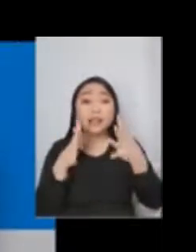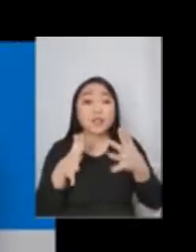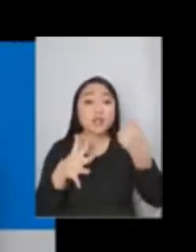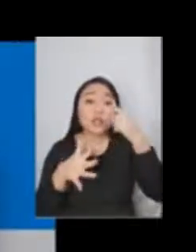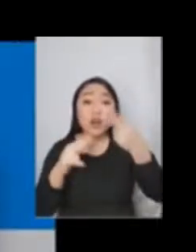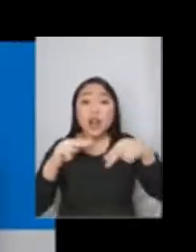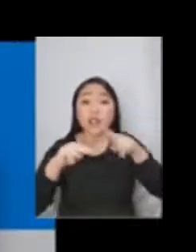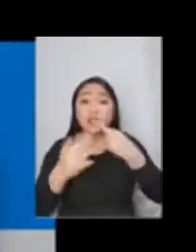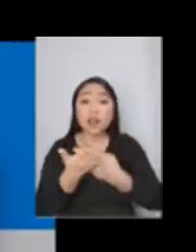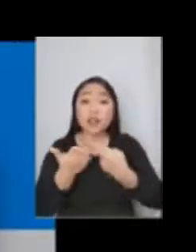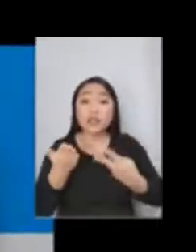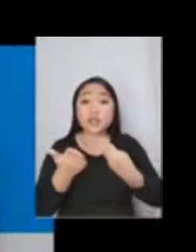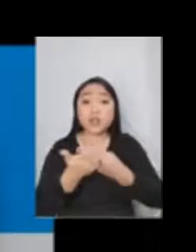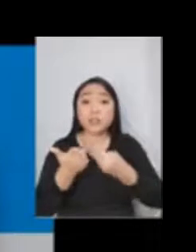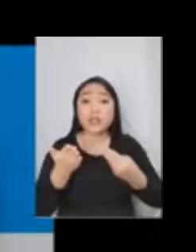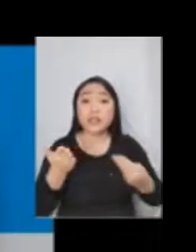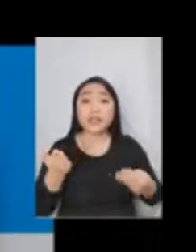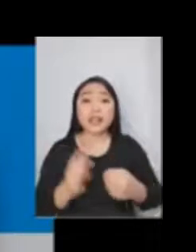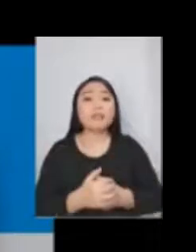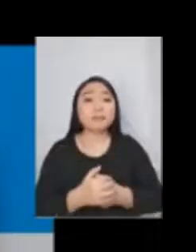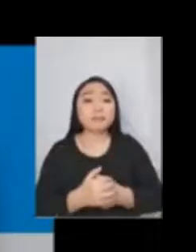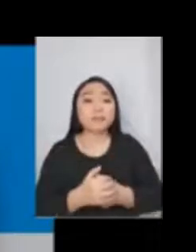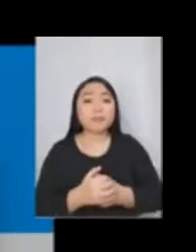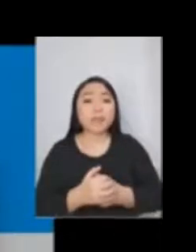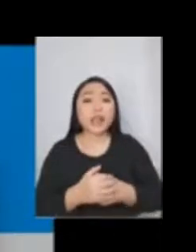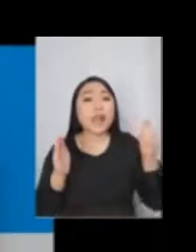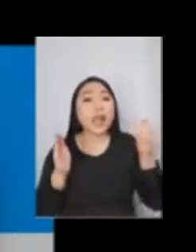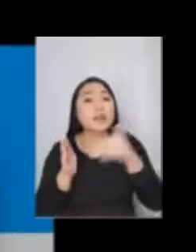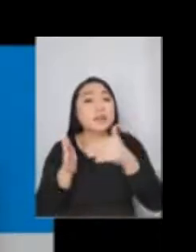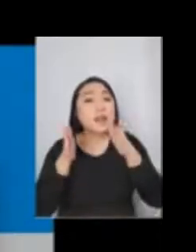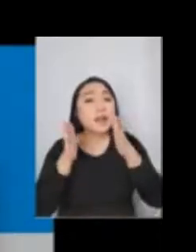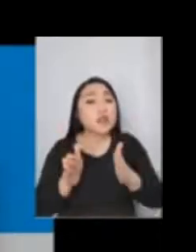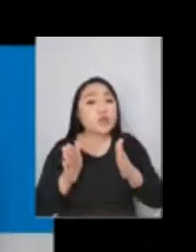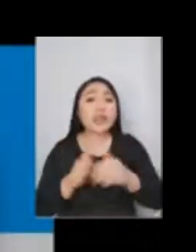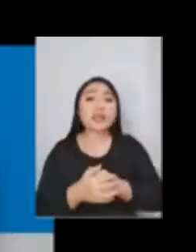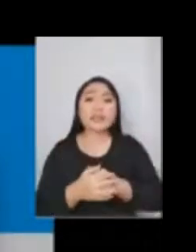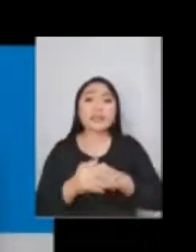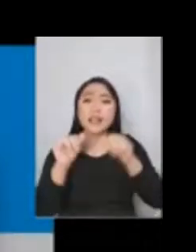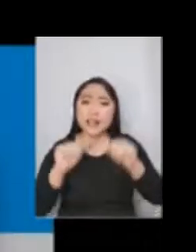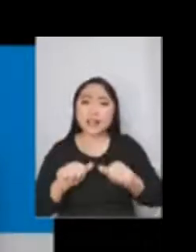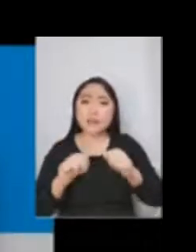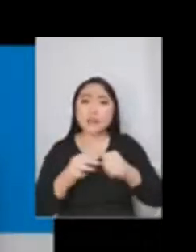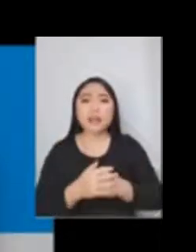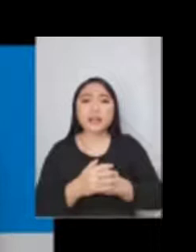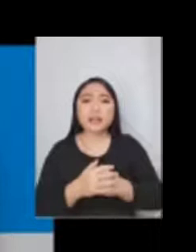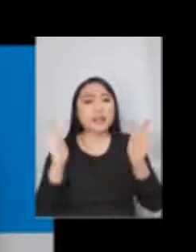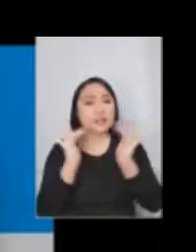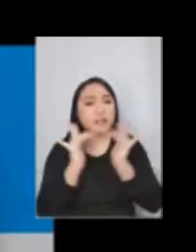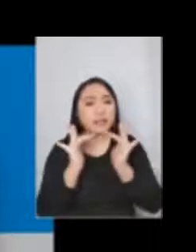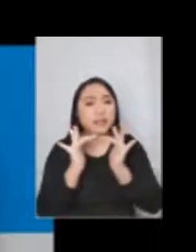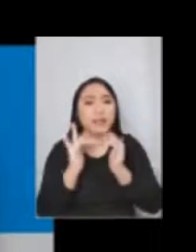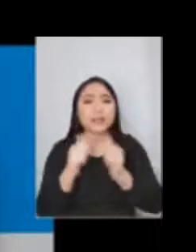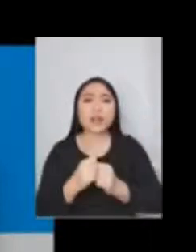katulad ng Starbucks Online. Meron din po tayong iba't ibang mobile app na na-develop accessible sa